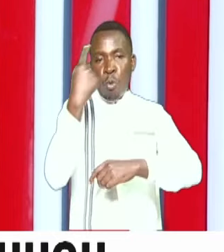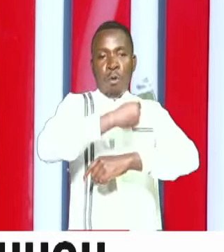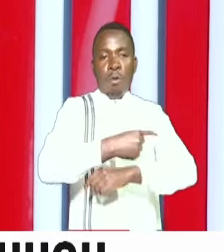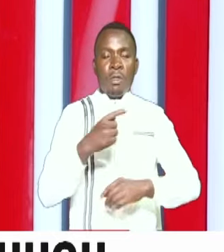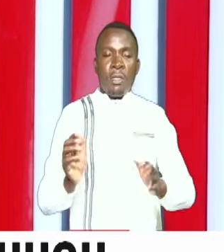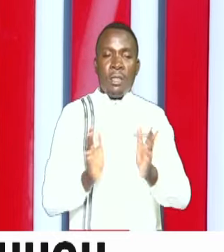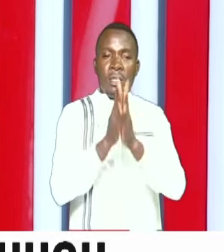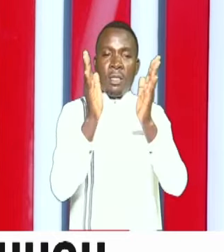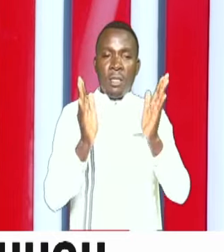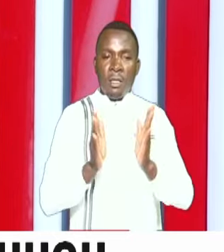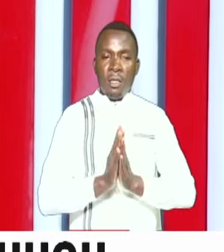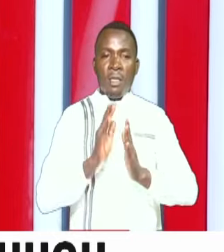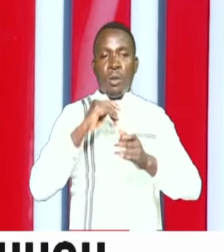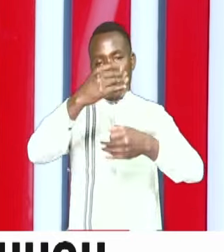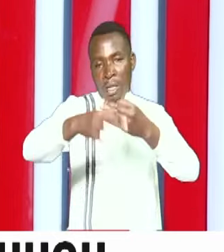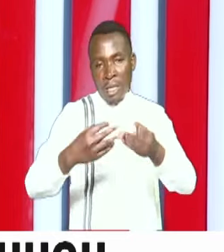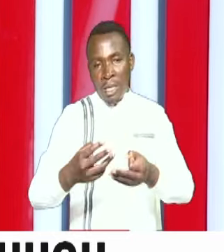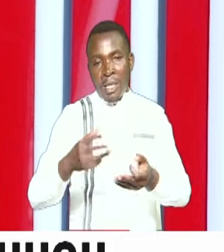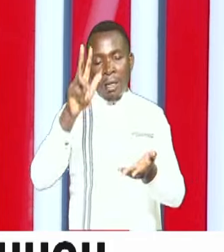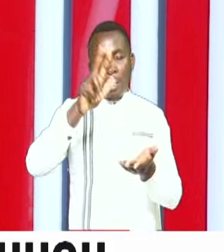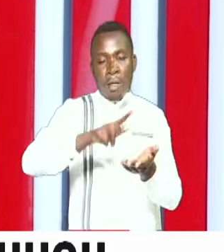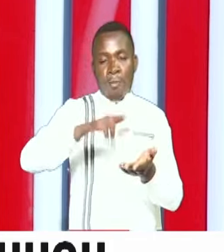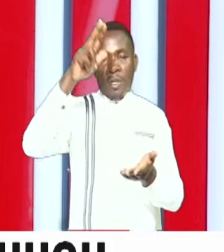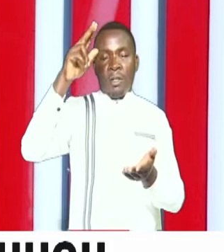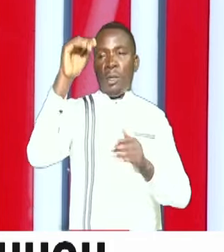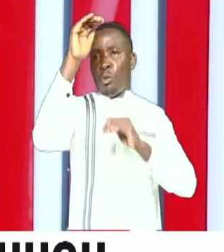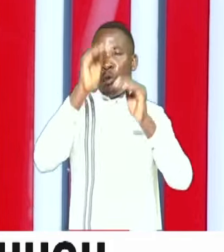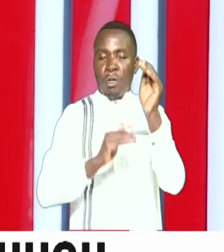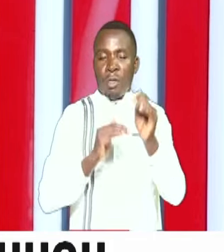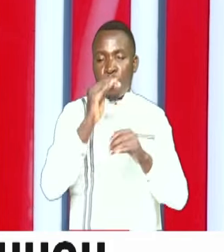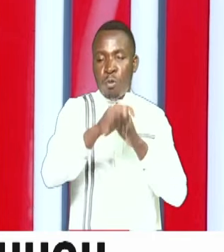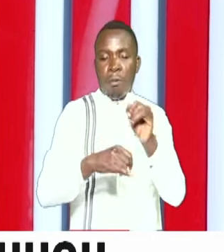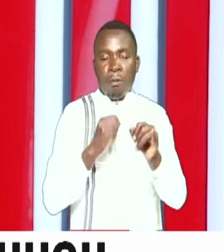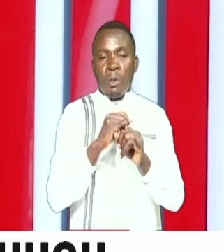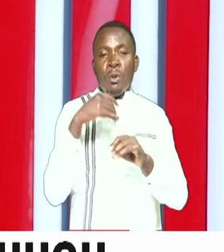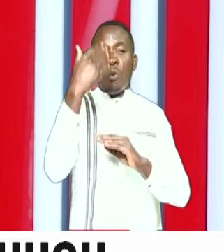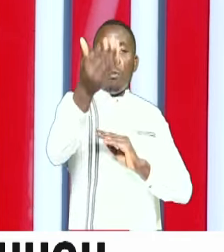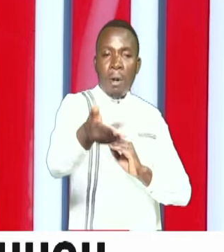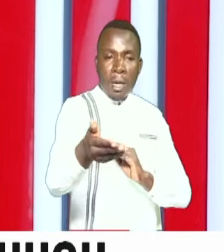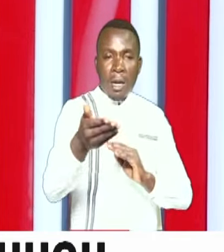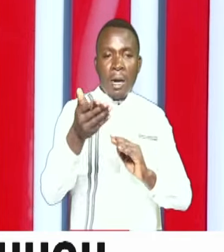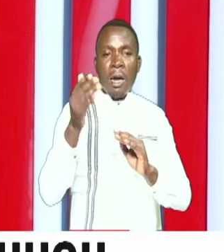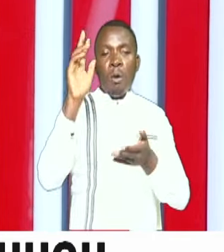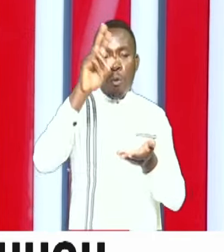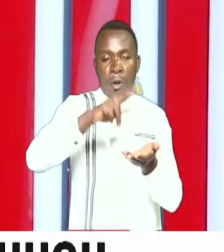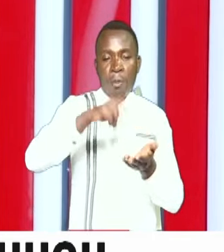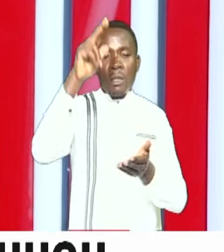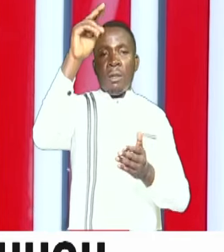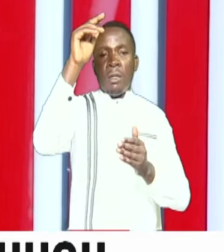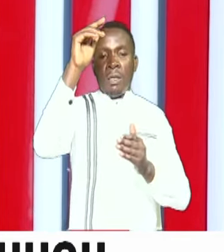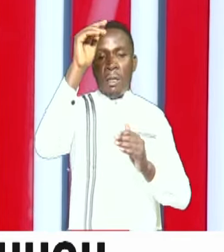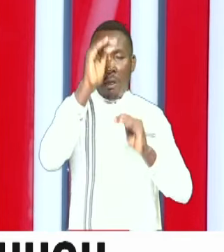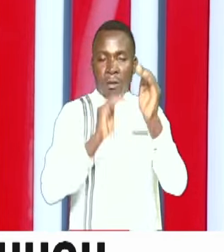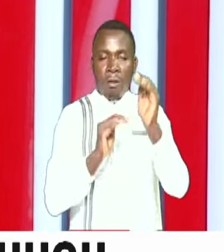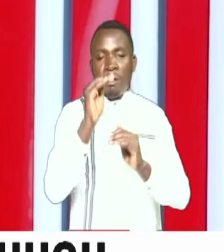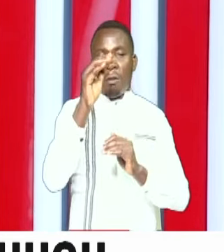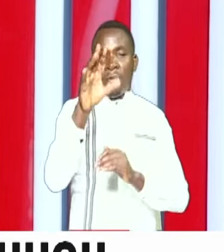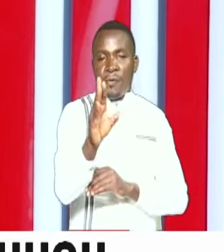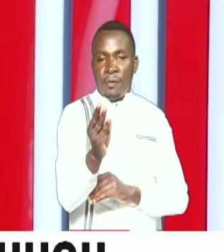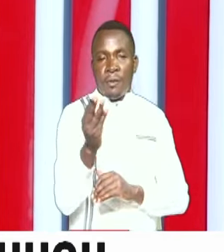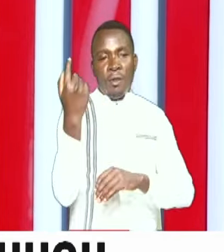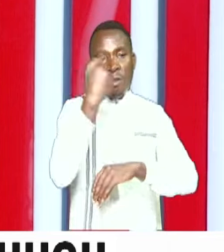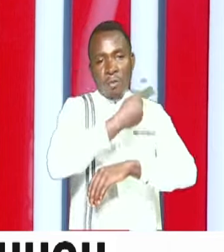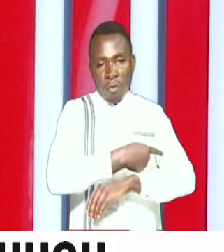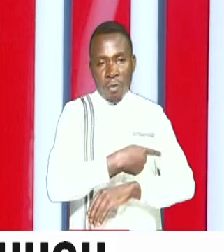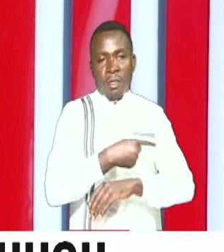ni umunsi wemejwe ku rwego mpuzamahanga ndetse wemezwa no ku rwego rwa Afrika nk'umunsi wihariye